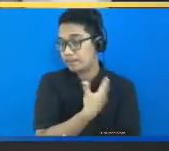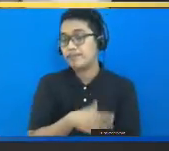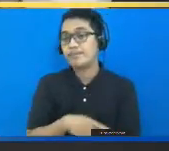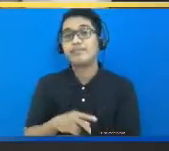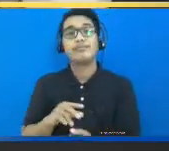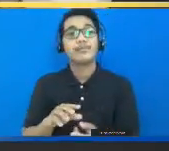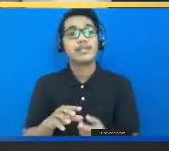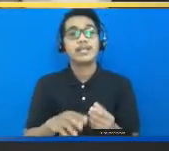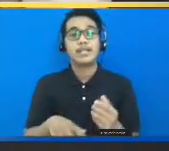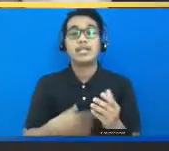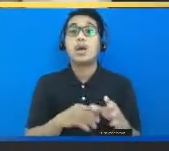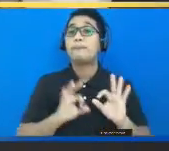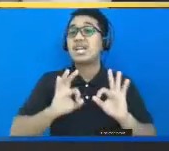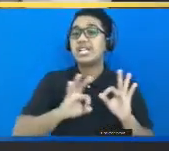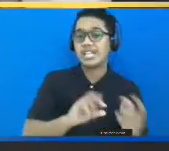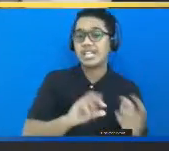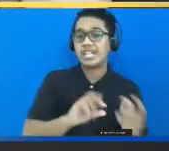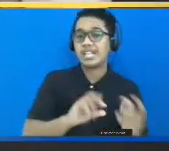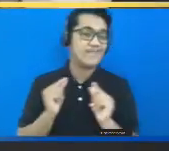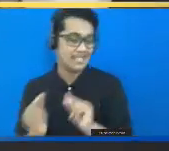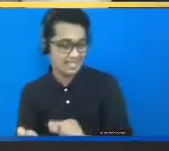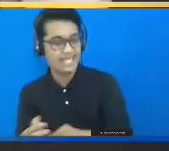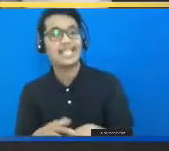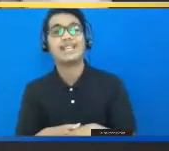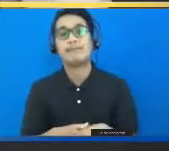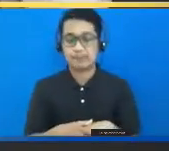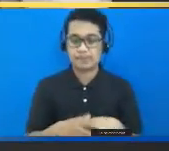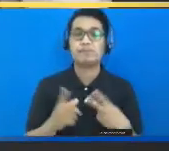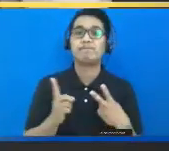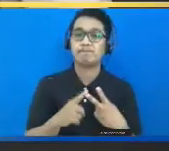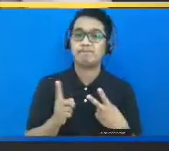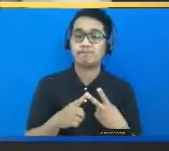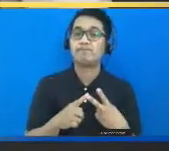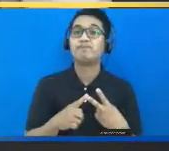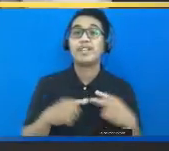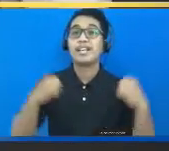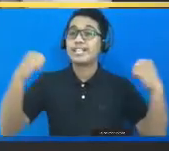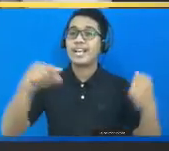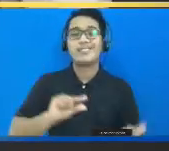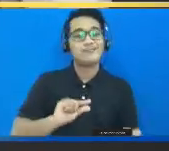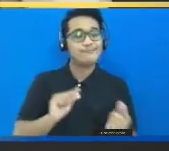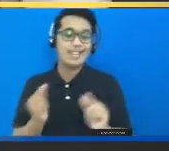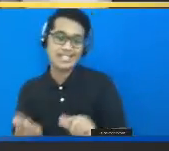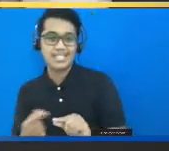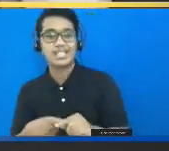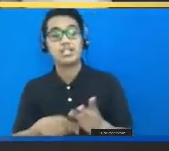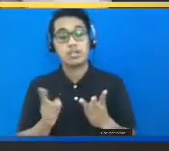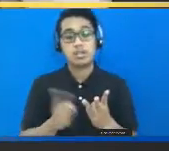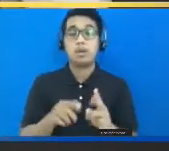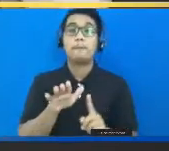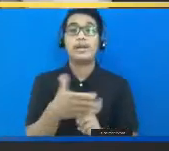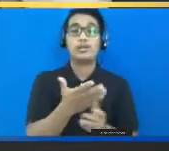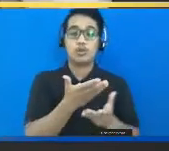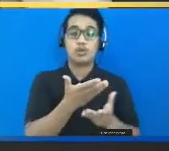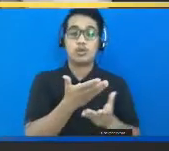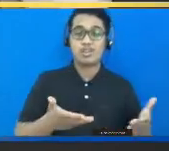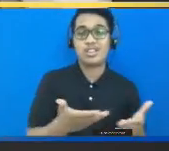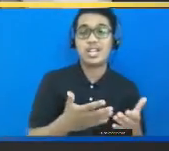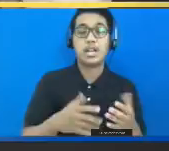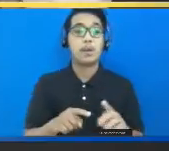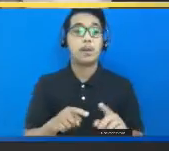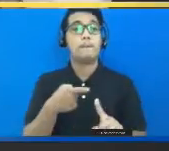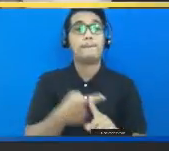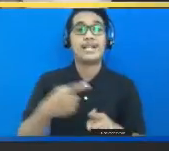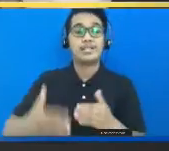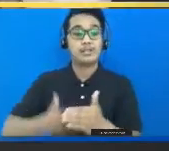reformasi di sisi pendidikan kemudian juga di sisi kesehatan lingkungan sosial termasuk juga melanjutkan